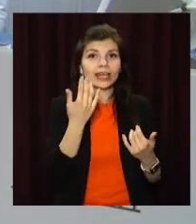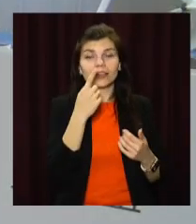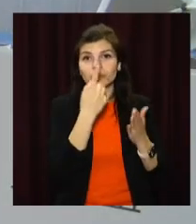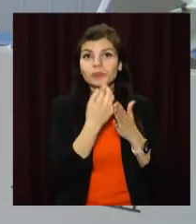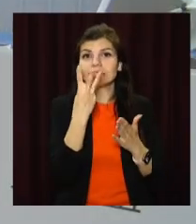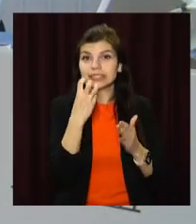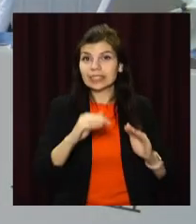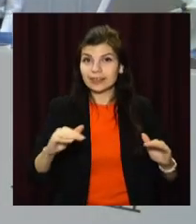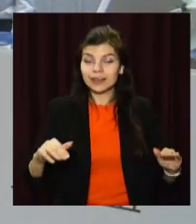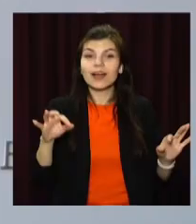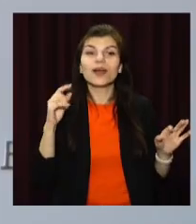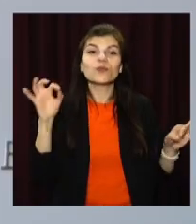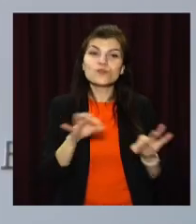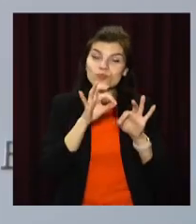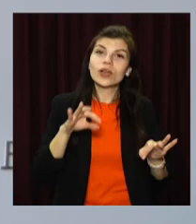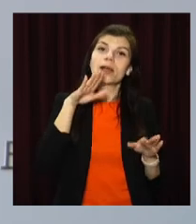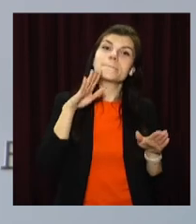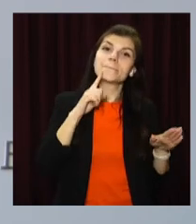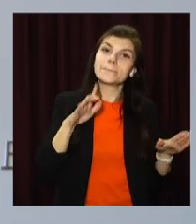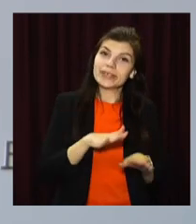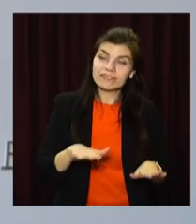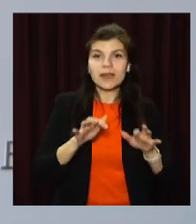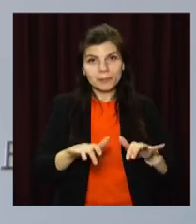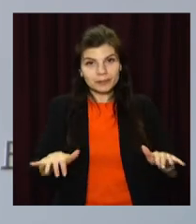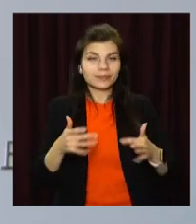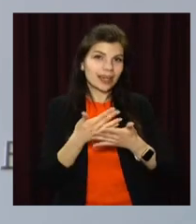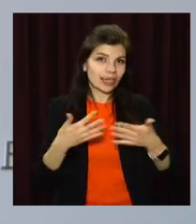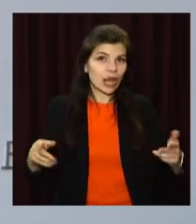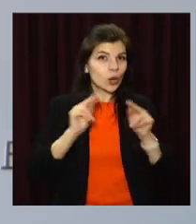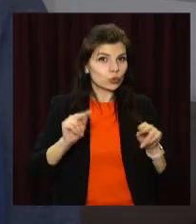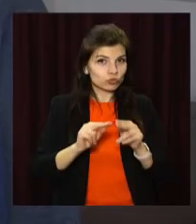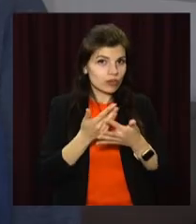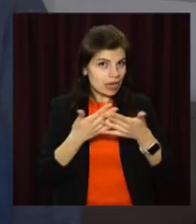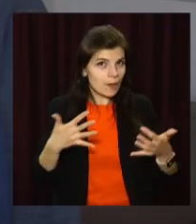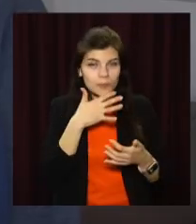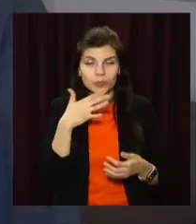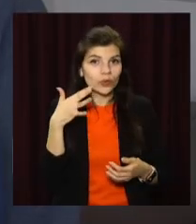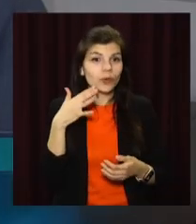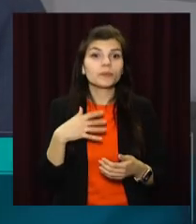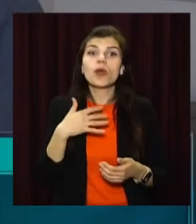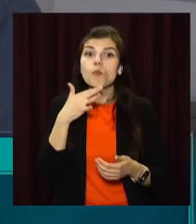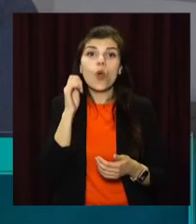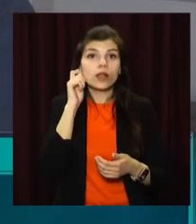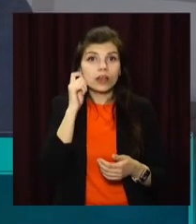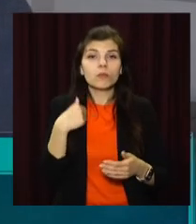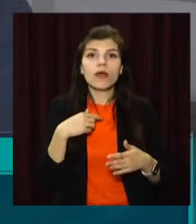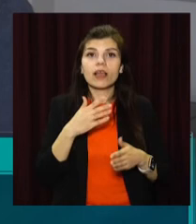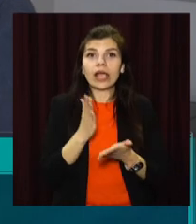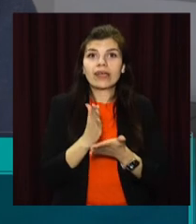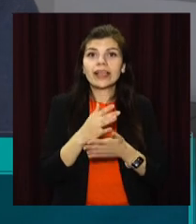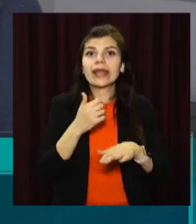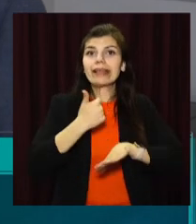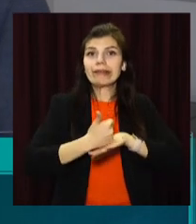300 дітей. Співу та грі на музичних інструментах їх вчать зо три десятки викладачів. Ми багато років являємося